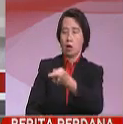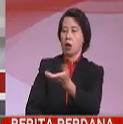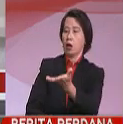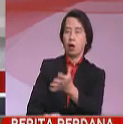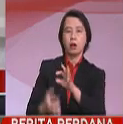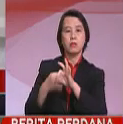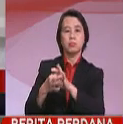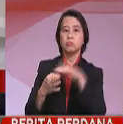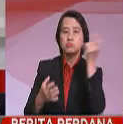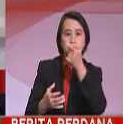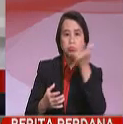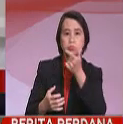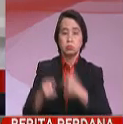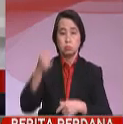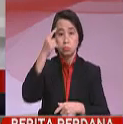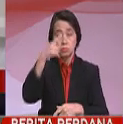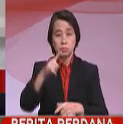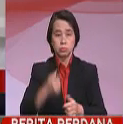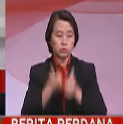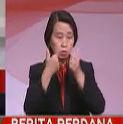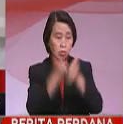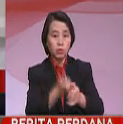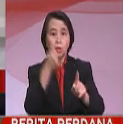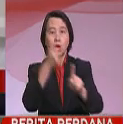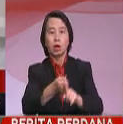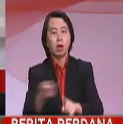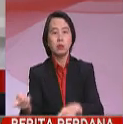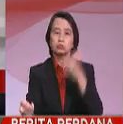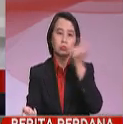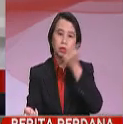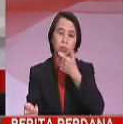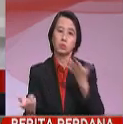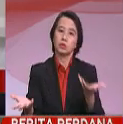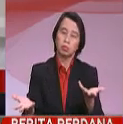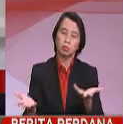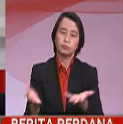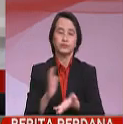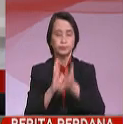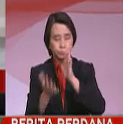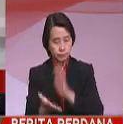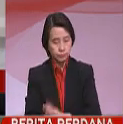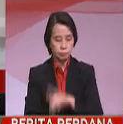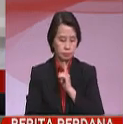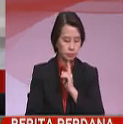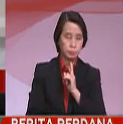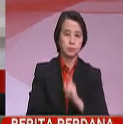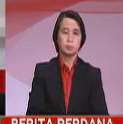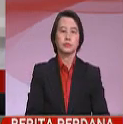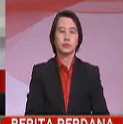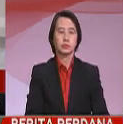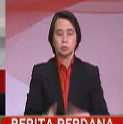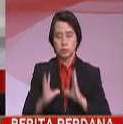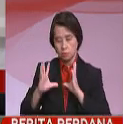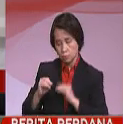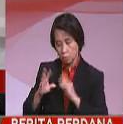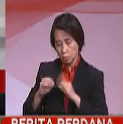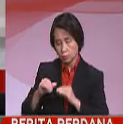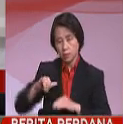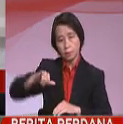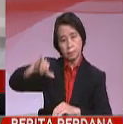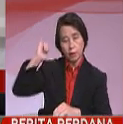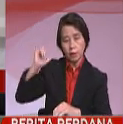memberikan kerjasama untuk mematuhi arahan ini. Sehubungan dengan itu, sidang khas malam